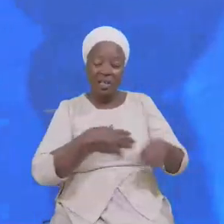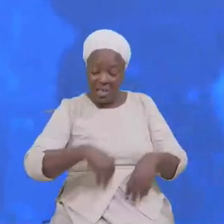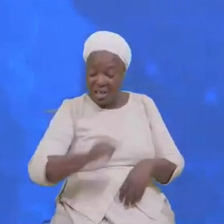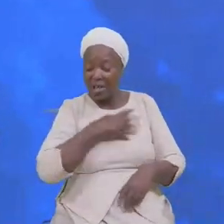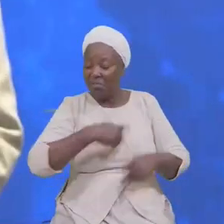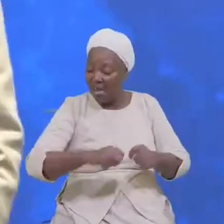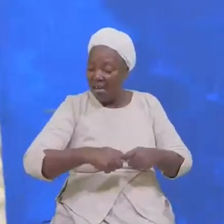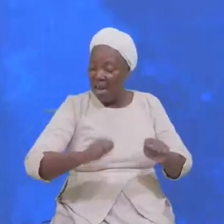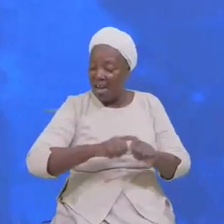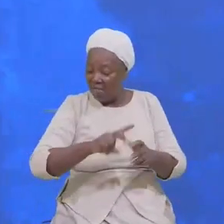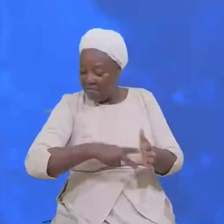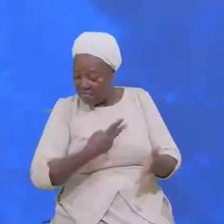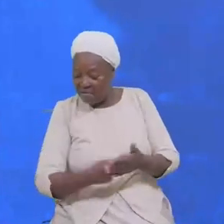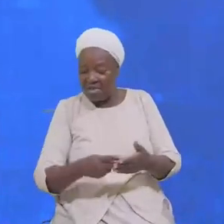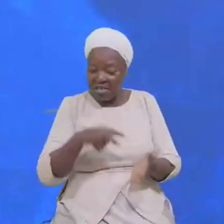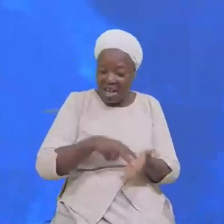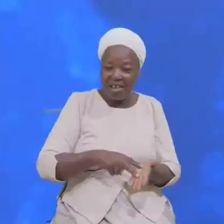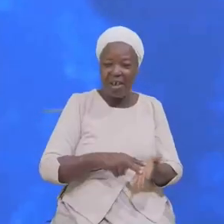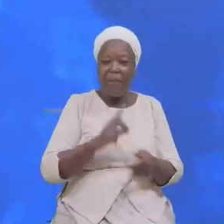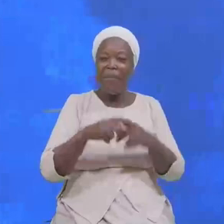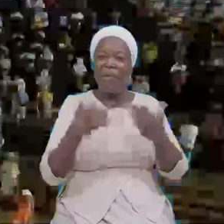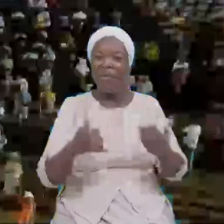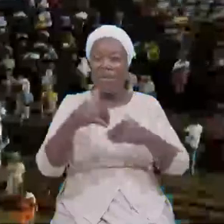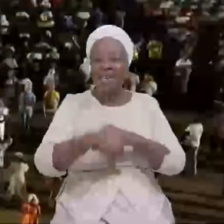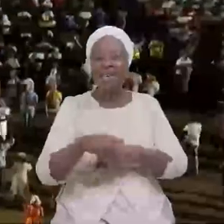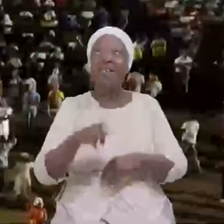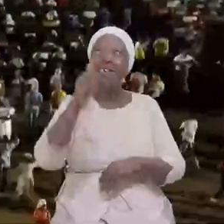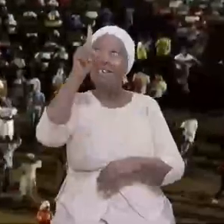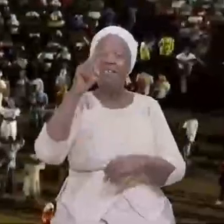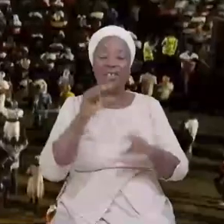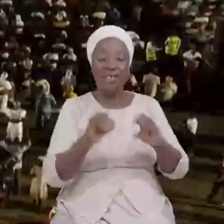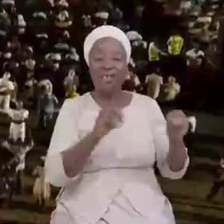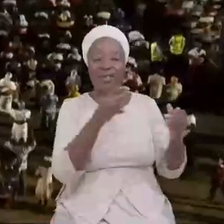je tombe parfois. Ce soir, il t'a franchi.